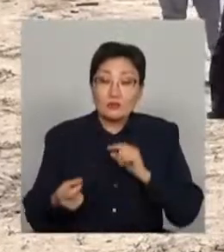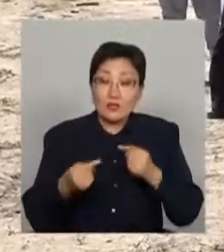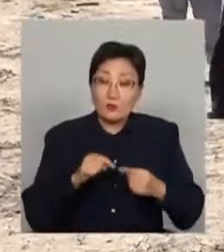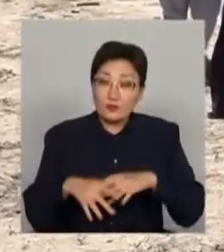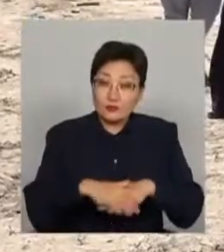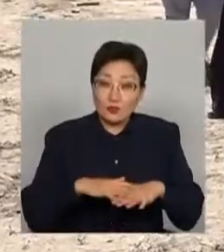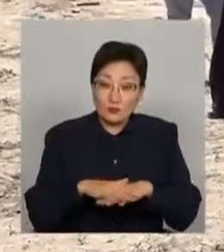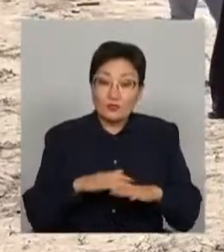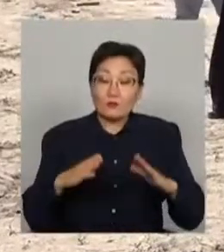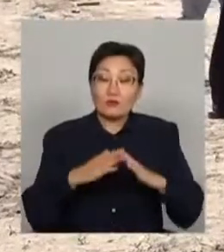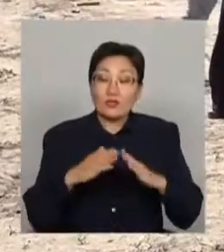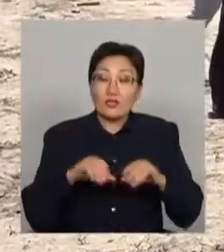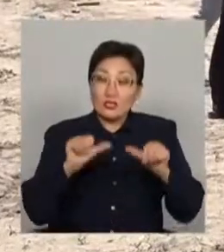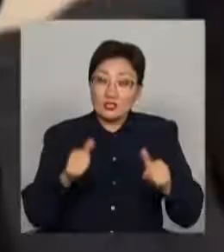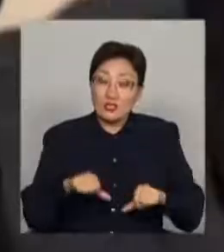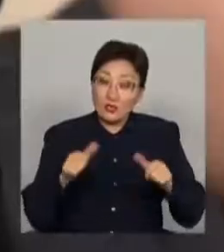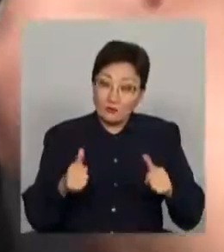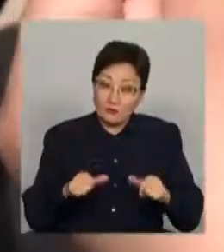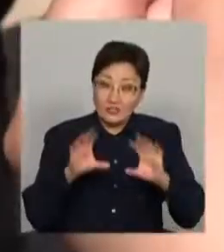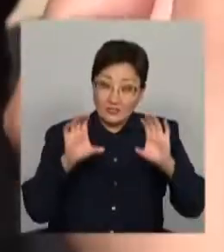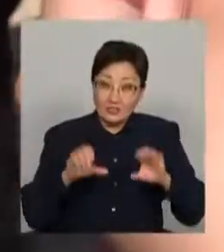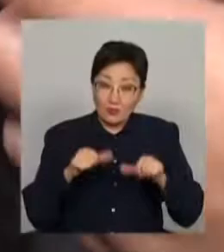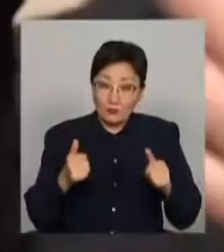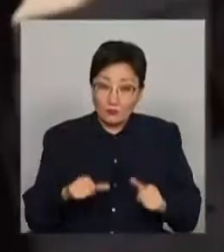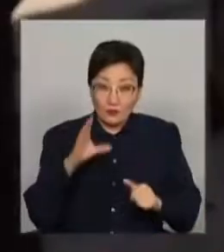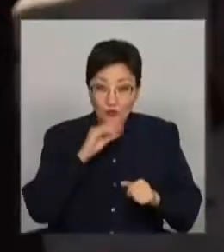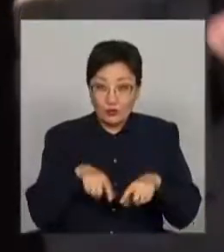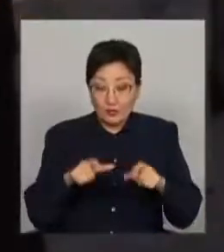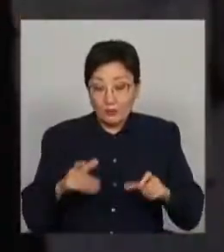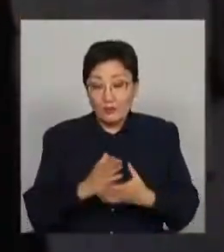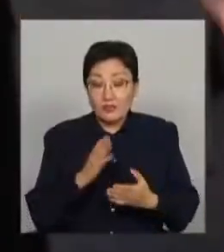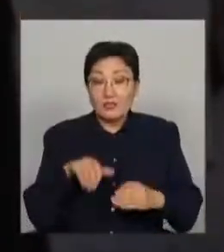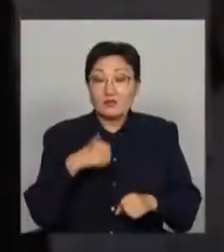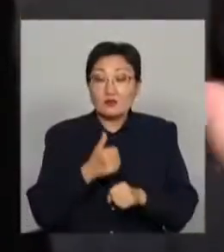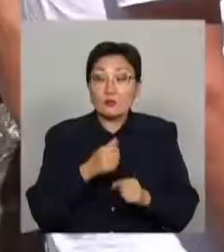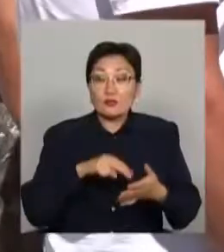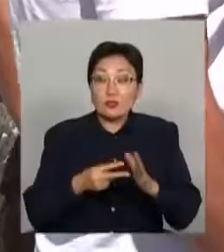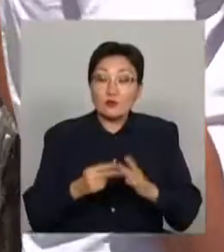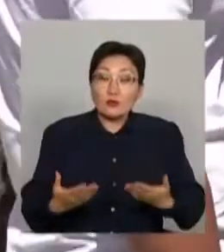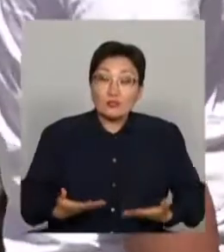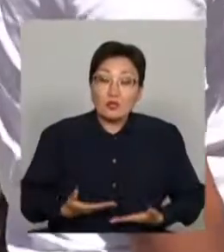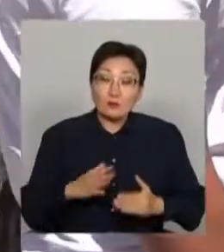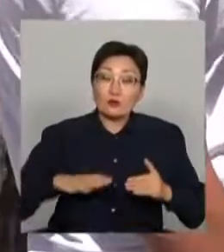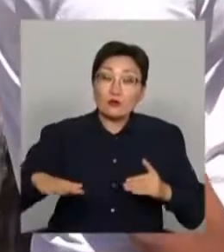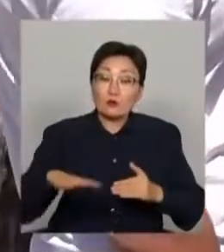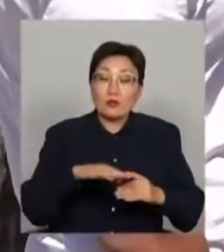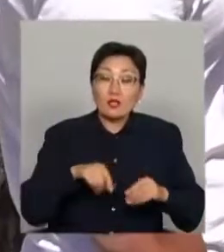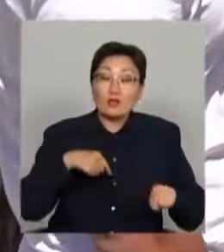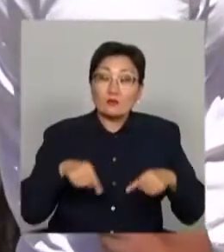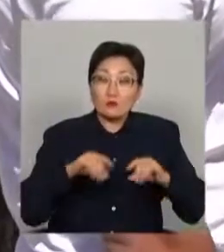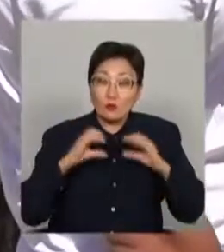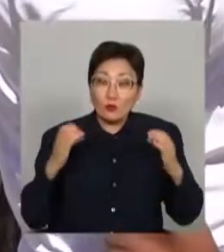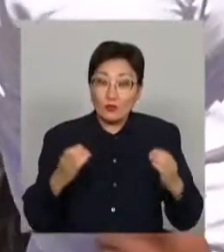арасында мүлкін заңдастырып үлгергендер де бар. Алайда ауданның қазіргі бас жоспарына сәйкес олар тұрып жатқан аумаққа футбол алаңы болады